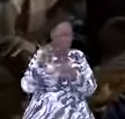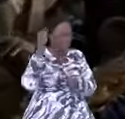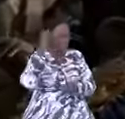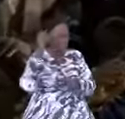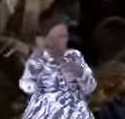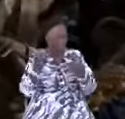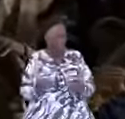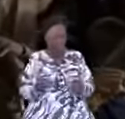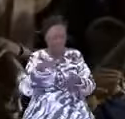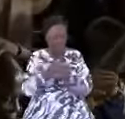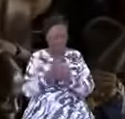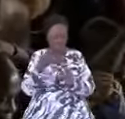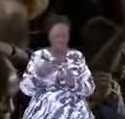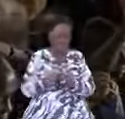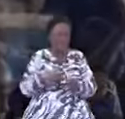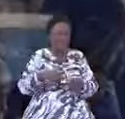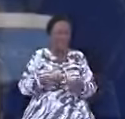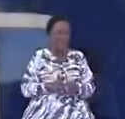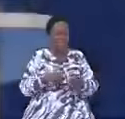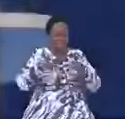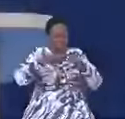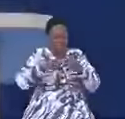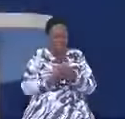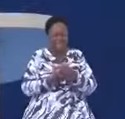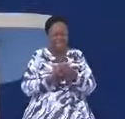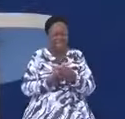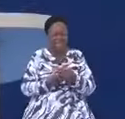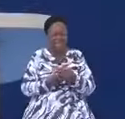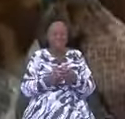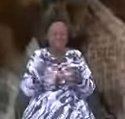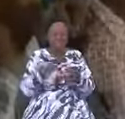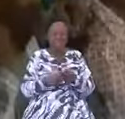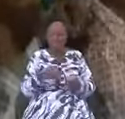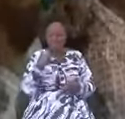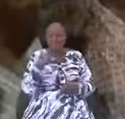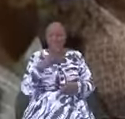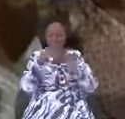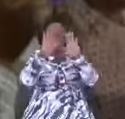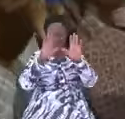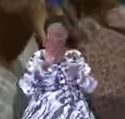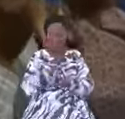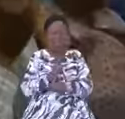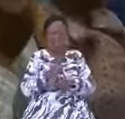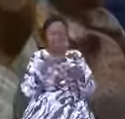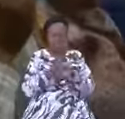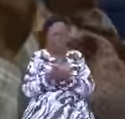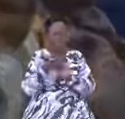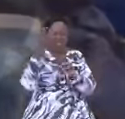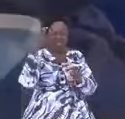commencé à parler au nom de jésus